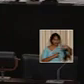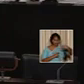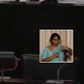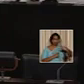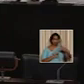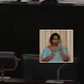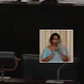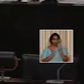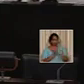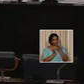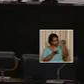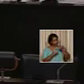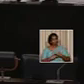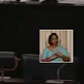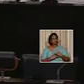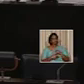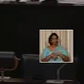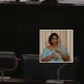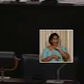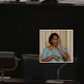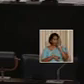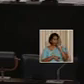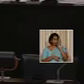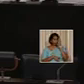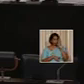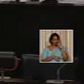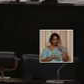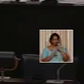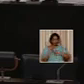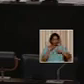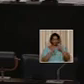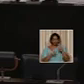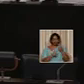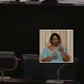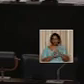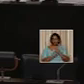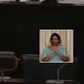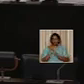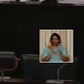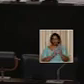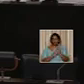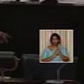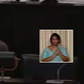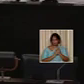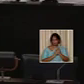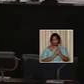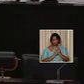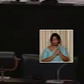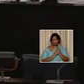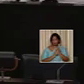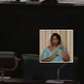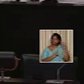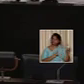दौड़ना बुत मट मग आराधना करो एकोलह मारट मगे सभा नायक कार्यालय दिखर मुदल राज्य तुम्मा